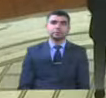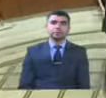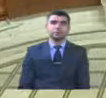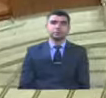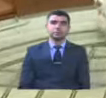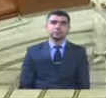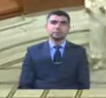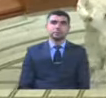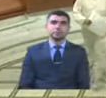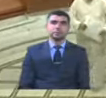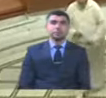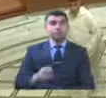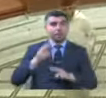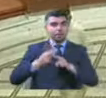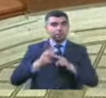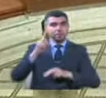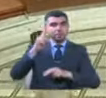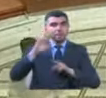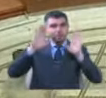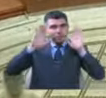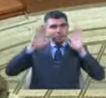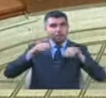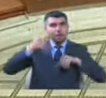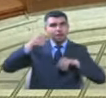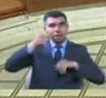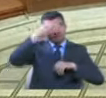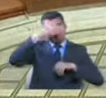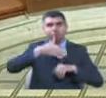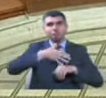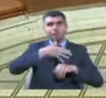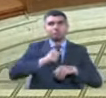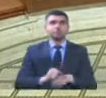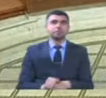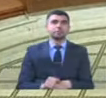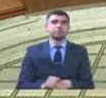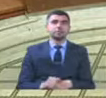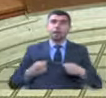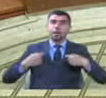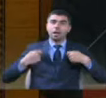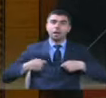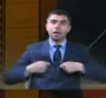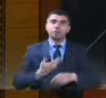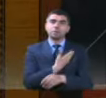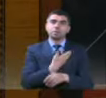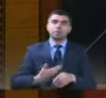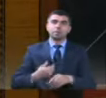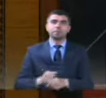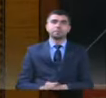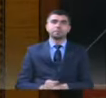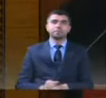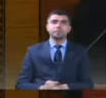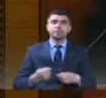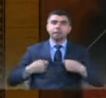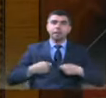تفضل السيد. بسم الله الرحمن الرحيم، والصلاة والسلام على أشرف المرسلين، السيد الرئيس المحترم،